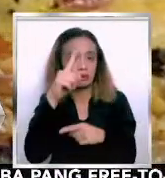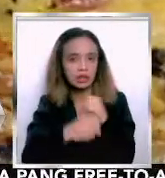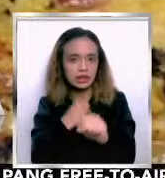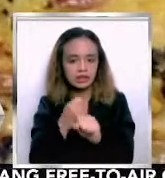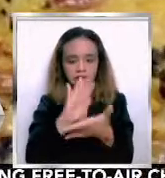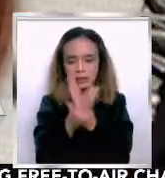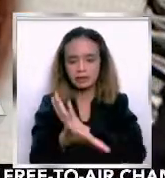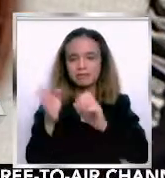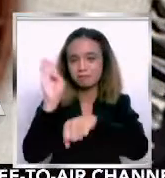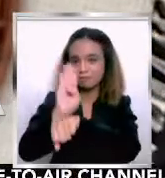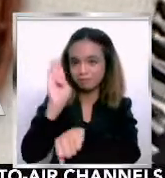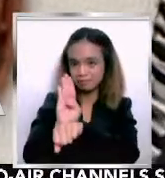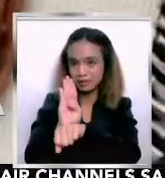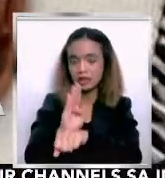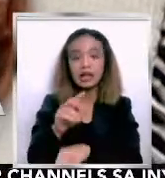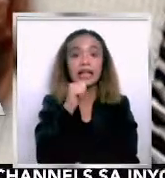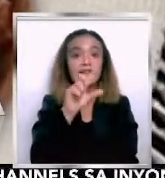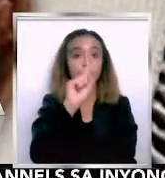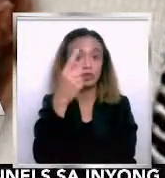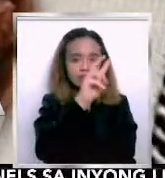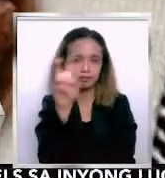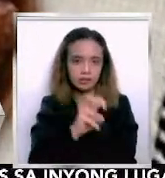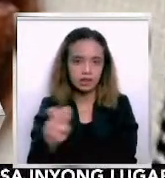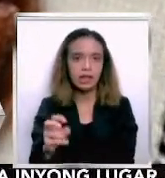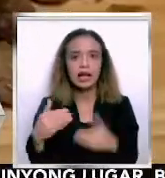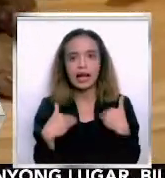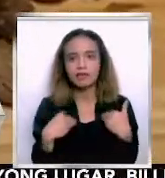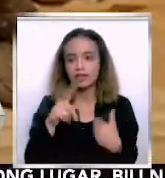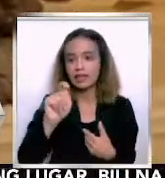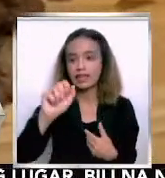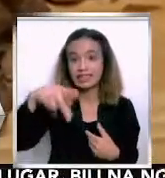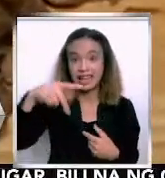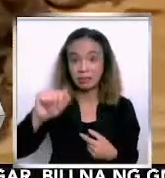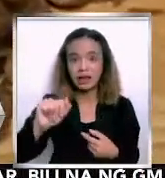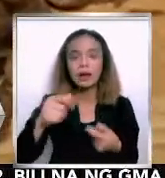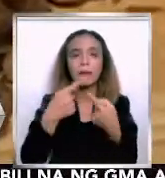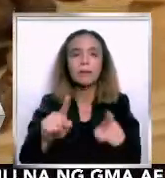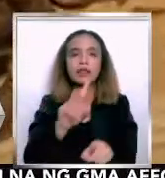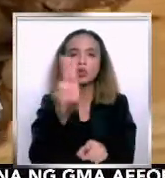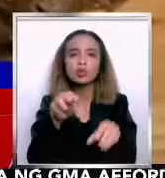Bukod sa pizza, meron din silang plant-based tapa at pork belly.